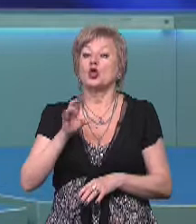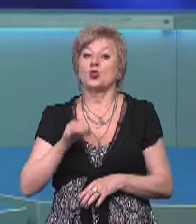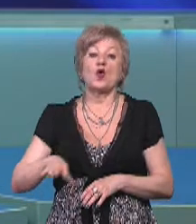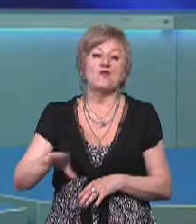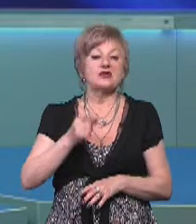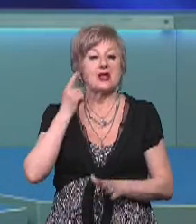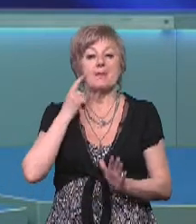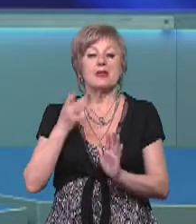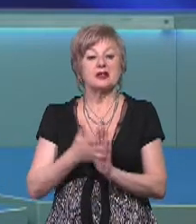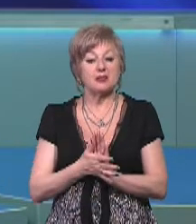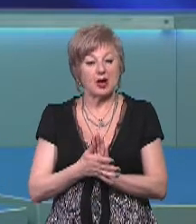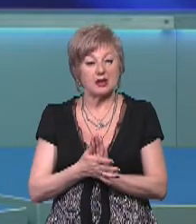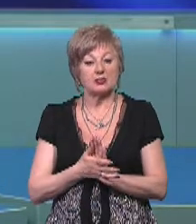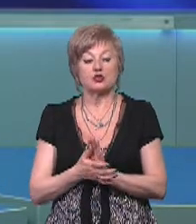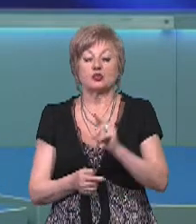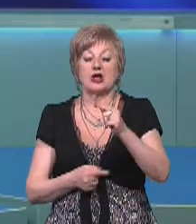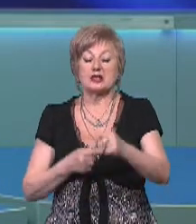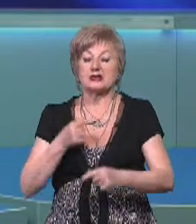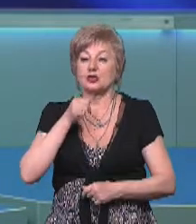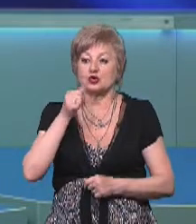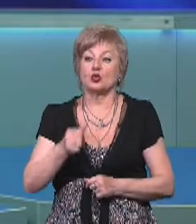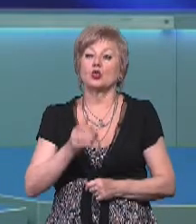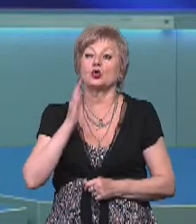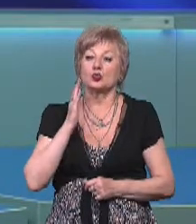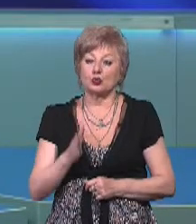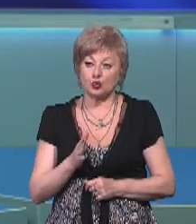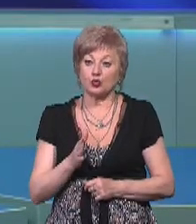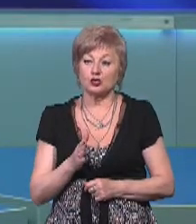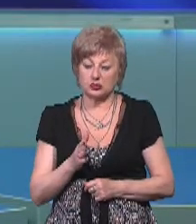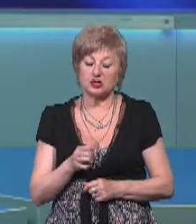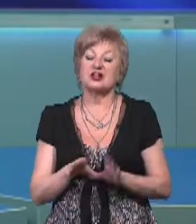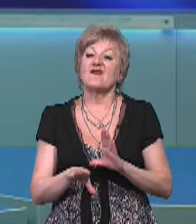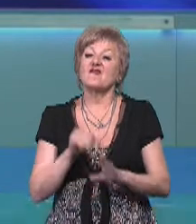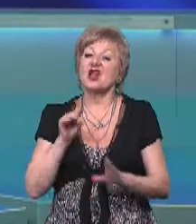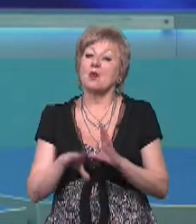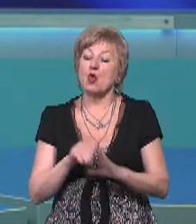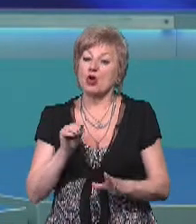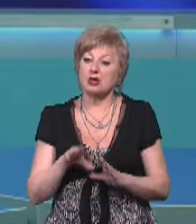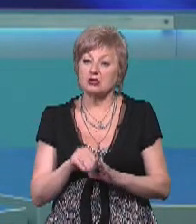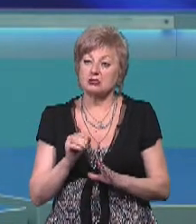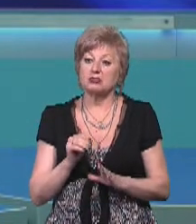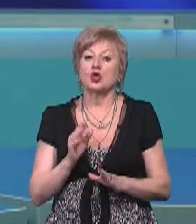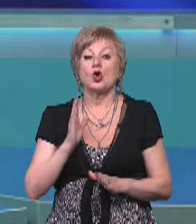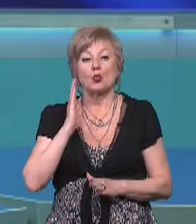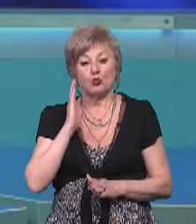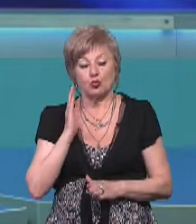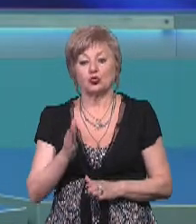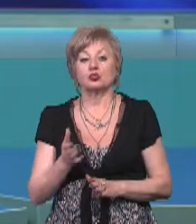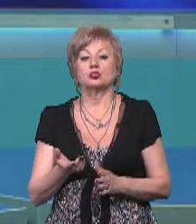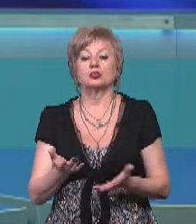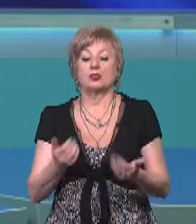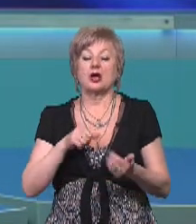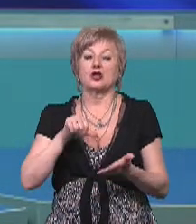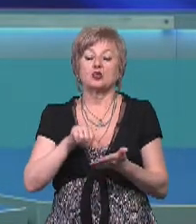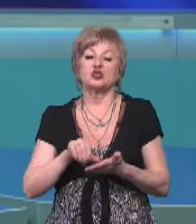ми розуміємо, що наступного року мають відбутися чергові місцеві вибори, в яких будуть брати